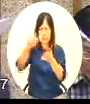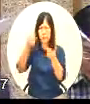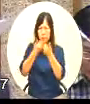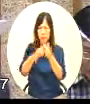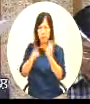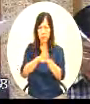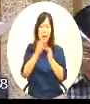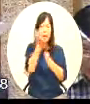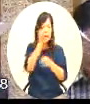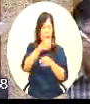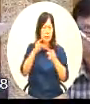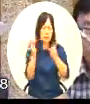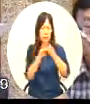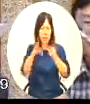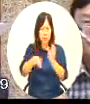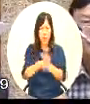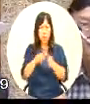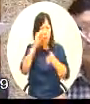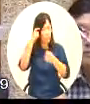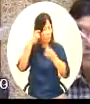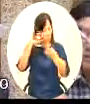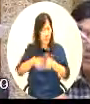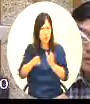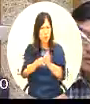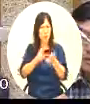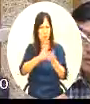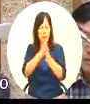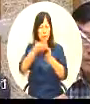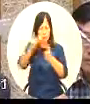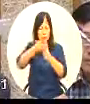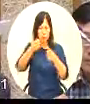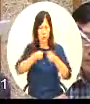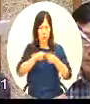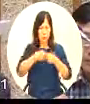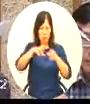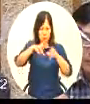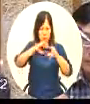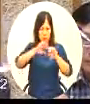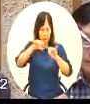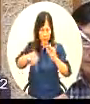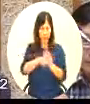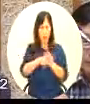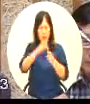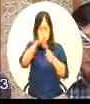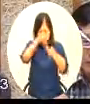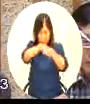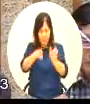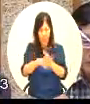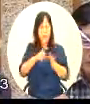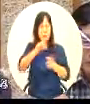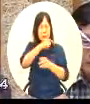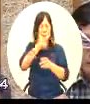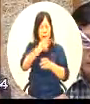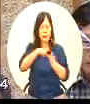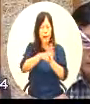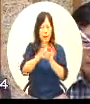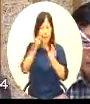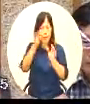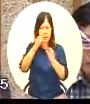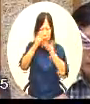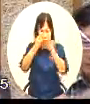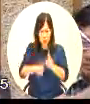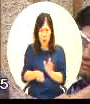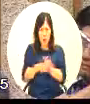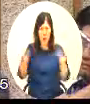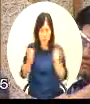山的棒球场预备建立为棒球训练基地，那我们的方向是希望台糖降低租金或者是共